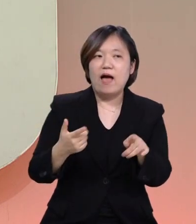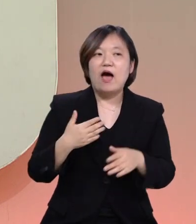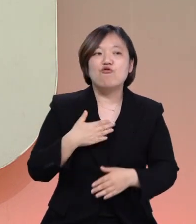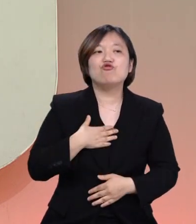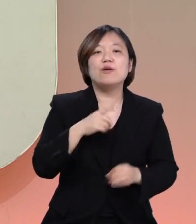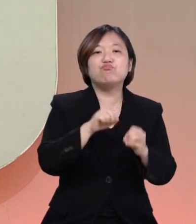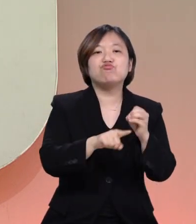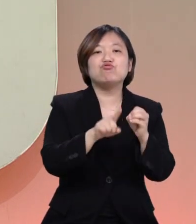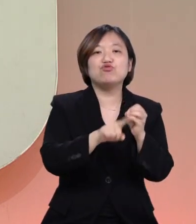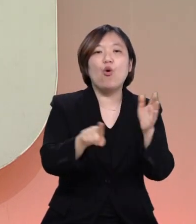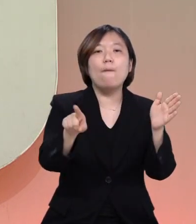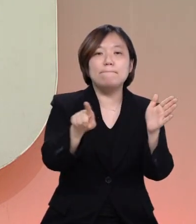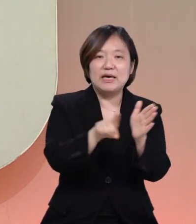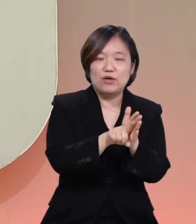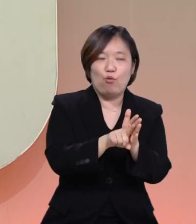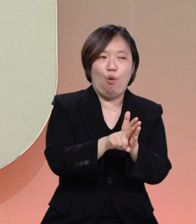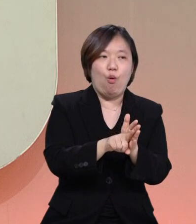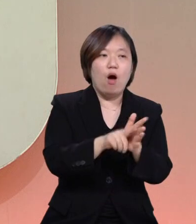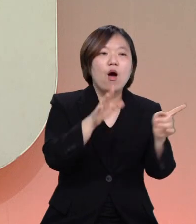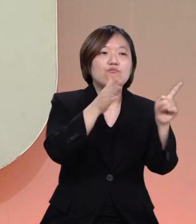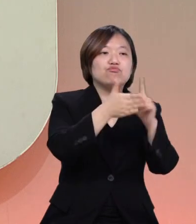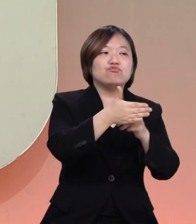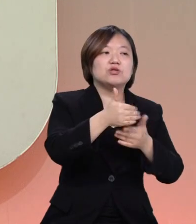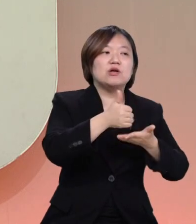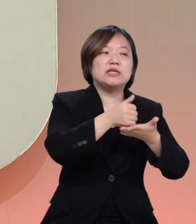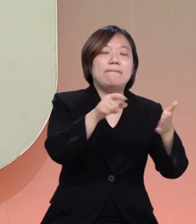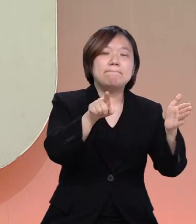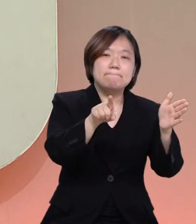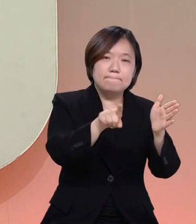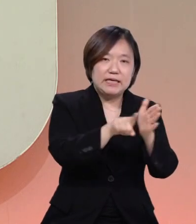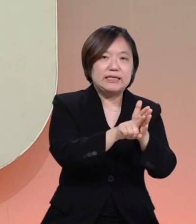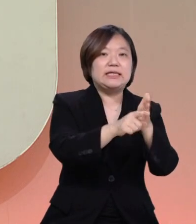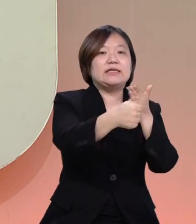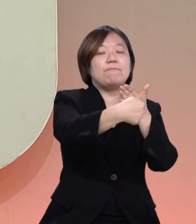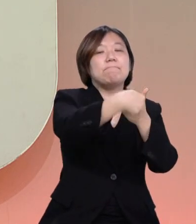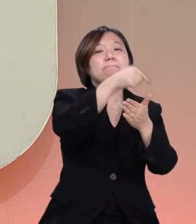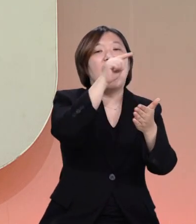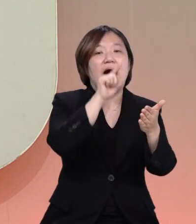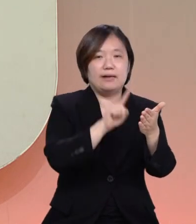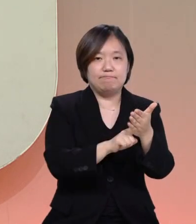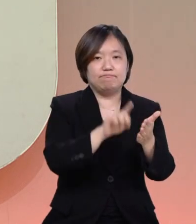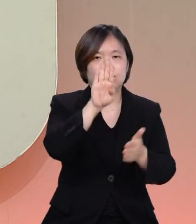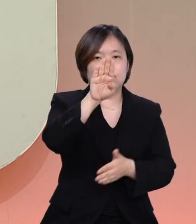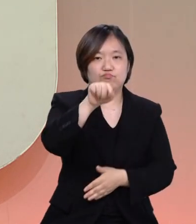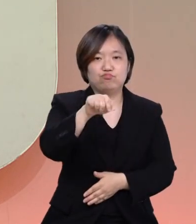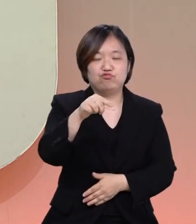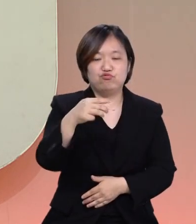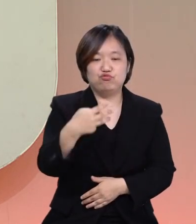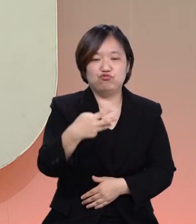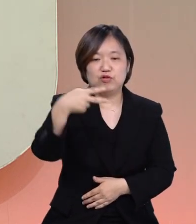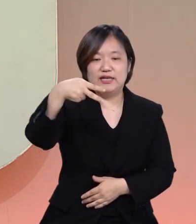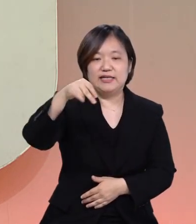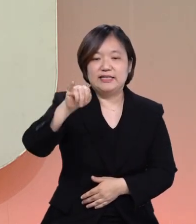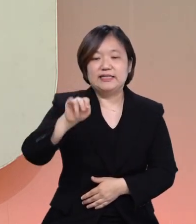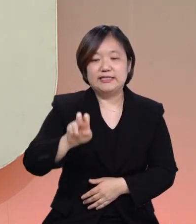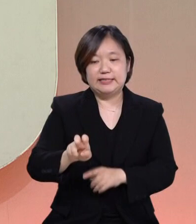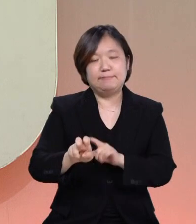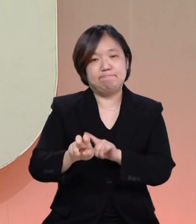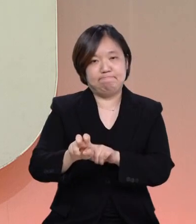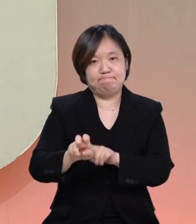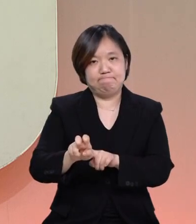우리 식대로 얘기하면 불심이 있어야 된다 불심 그래서 제가 항상 불자님들에게 불교는